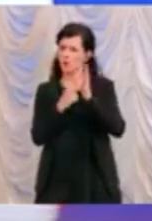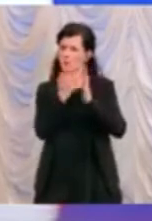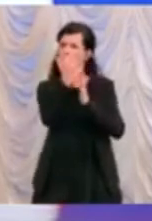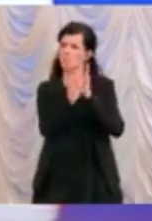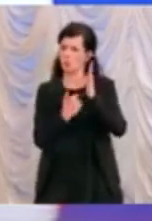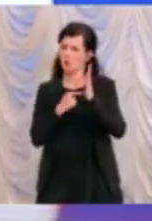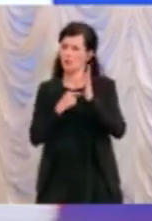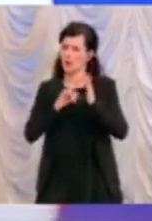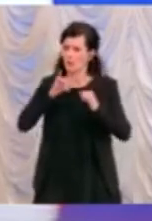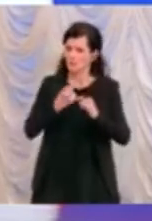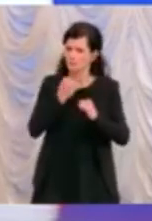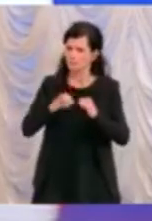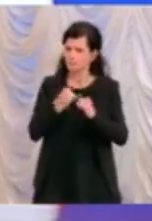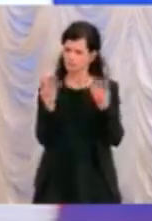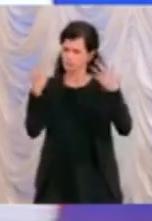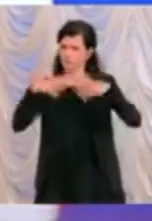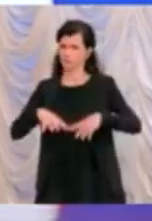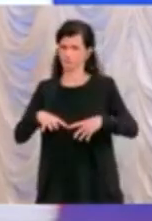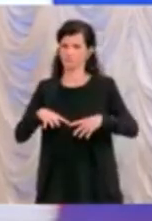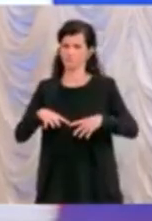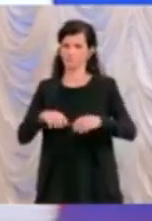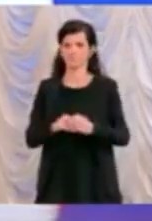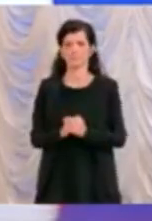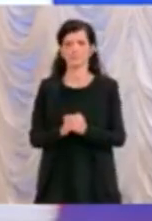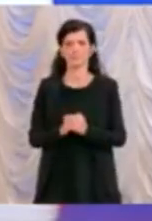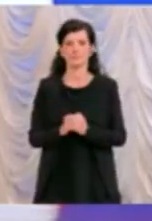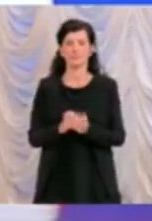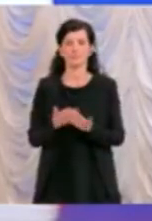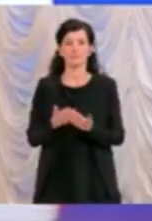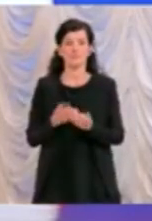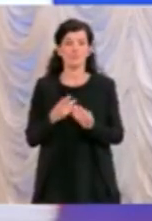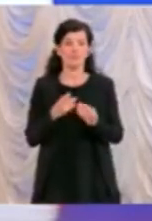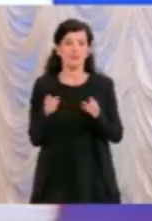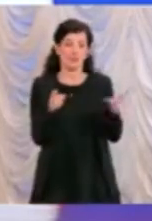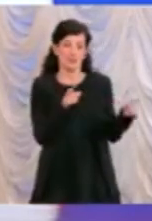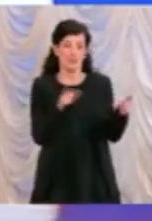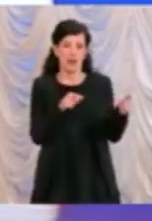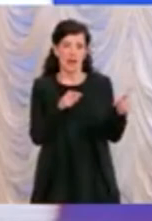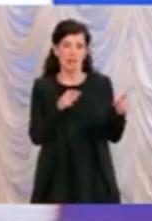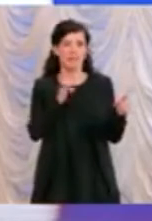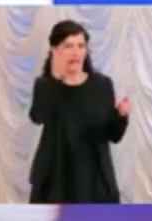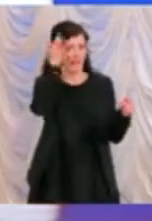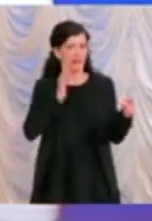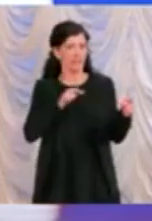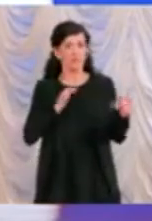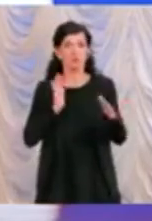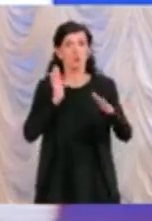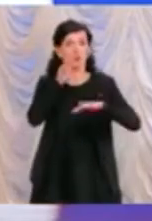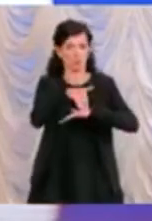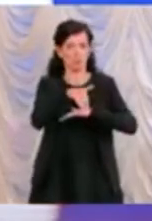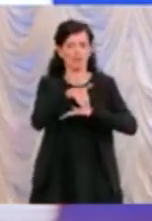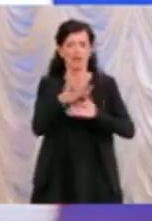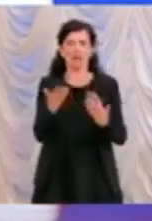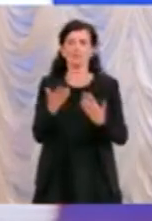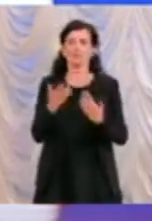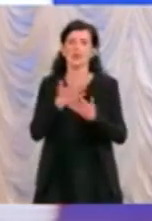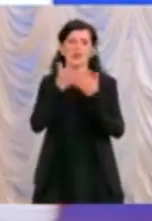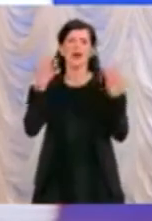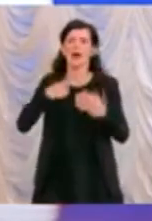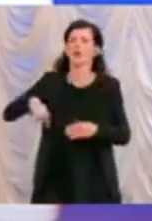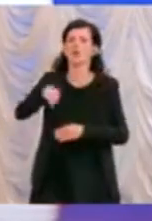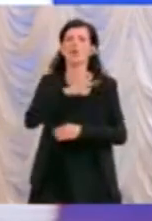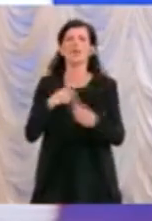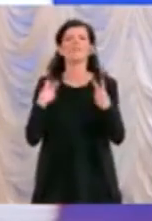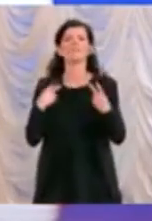programma organico superata la fase acuta infatti dovendo convivere con il virus abbiamo